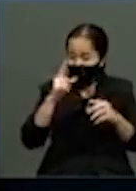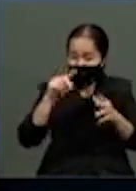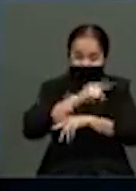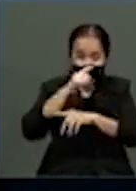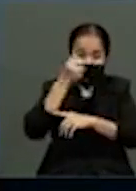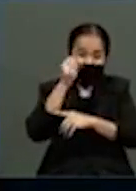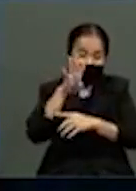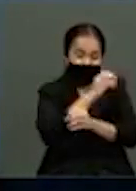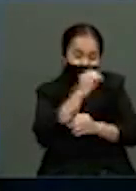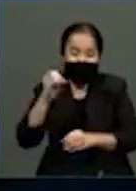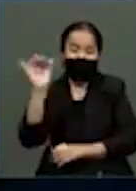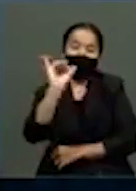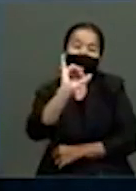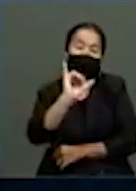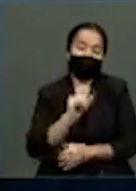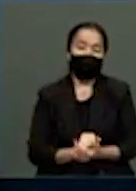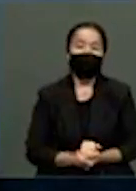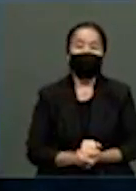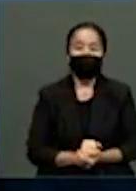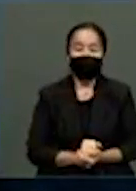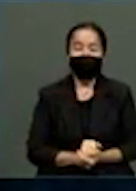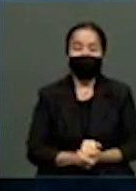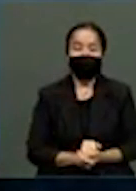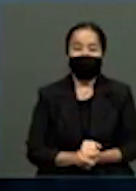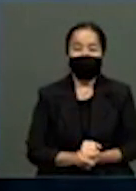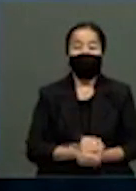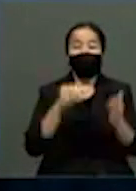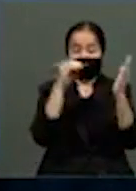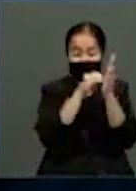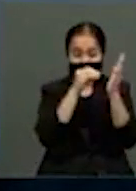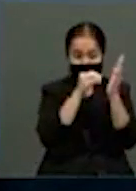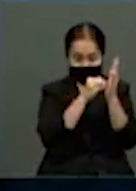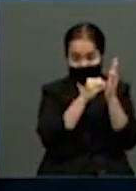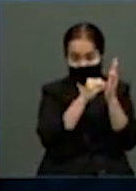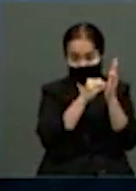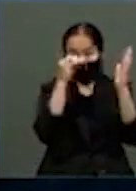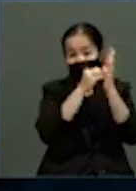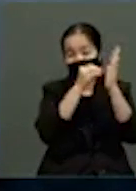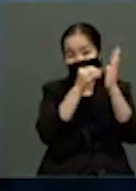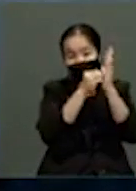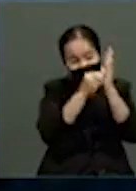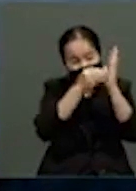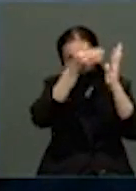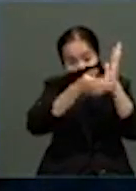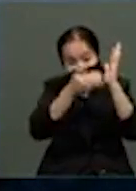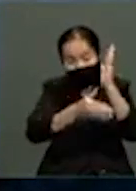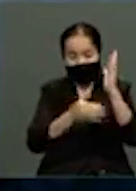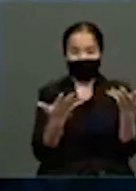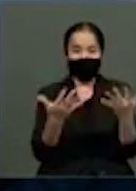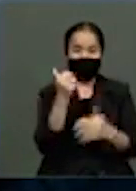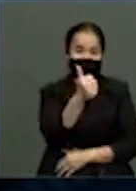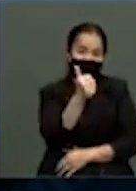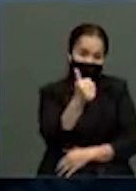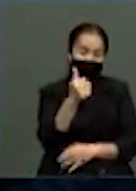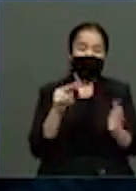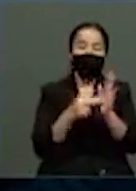ะว่ายังแอคทีฟอยู่พูดง่ายๆแต่ของทางกรุงเทพตะวันออกประเวศครับไม่พบผู้ป่วยรายใหม่ใน14วันแล้ว